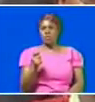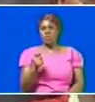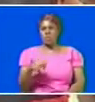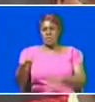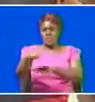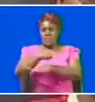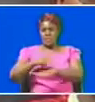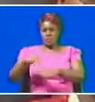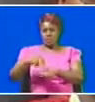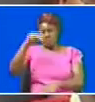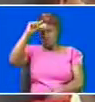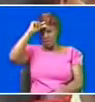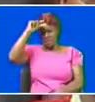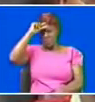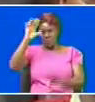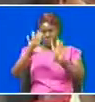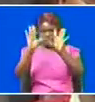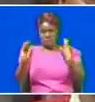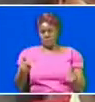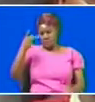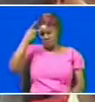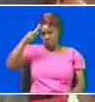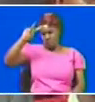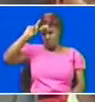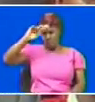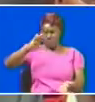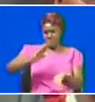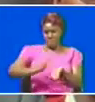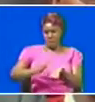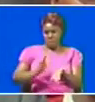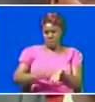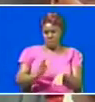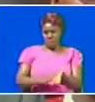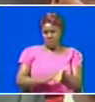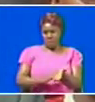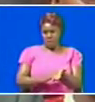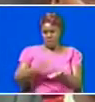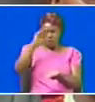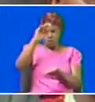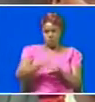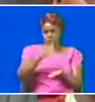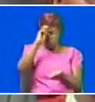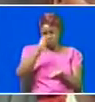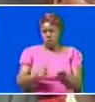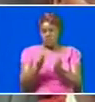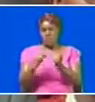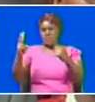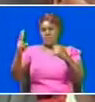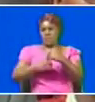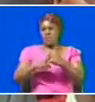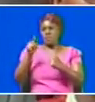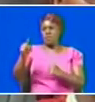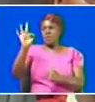The national government's budgetary policy statement capped the judiciary's budget at 17.3